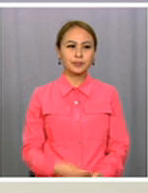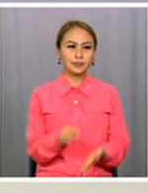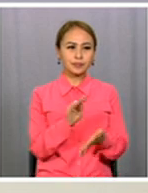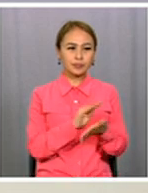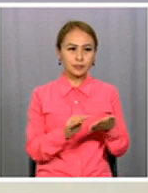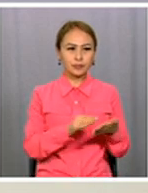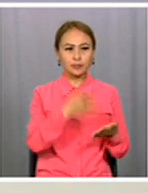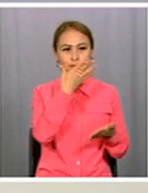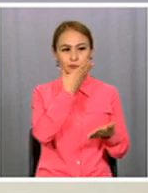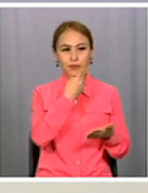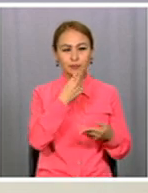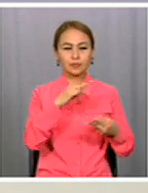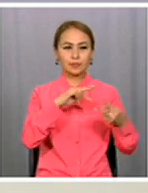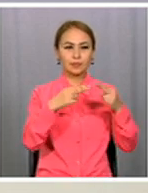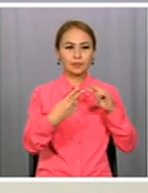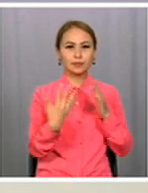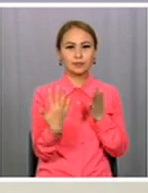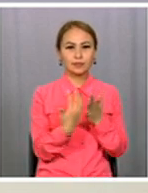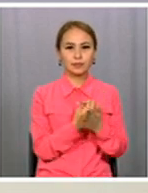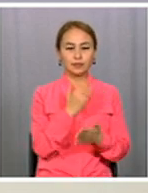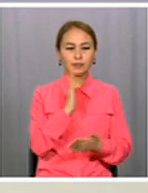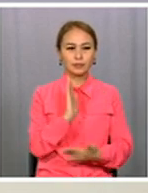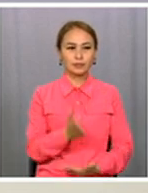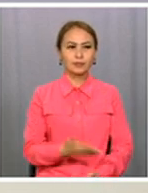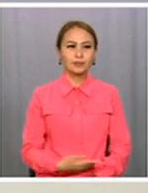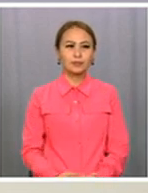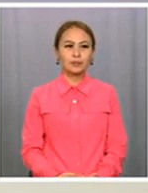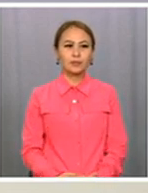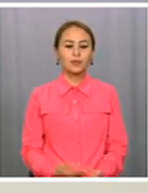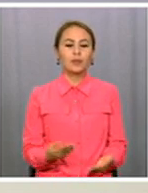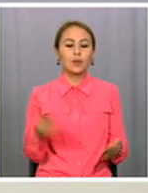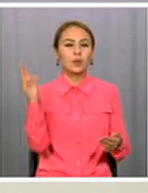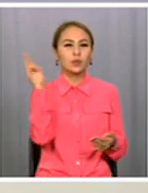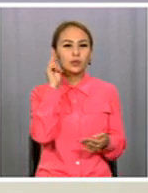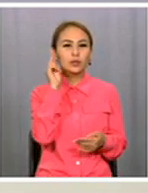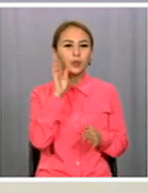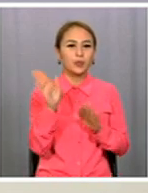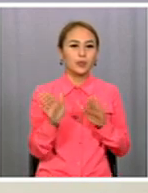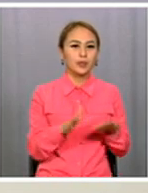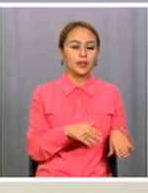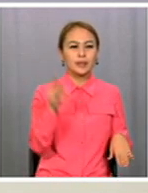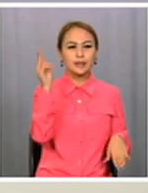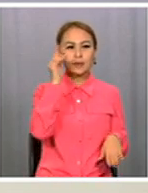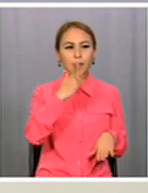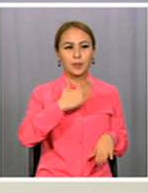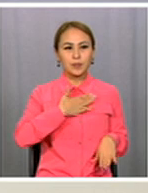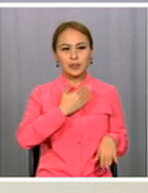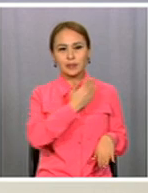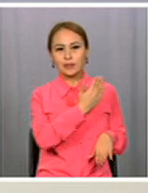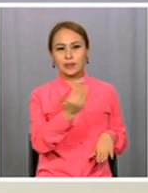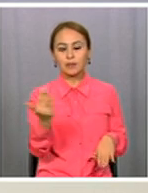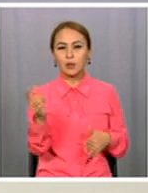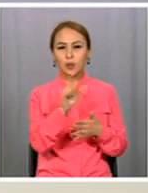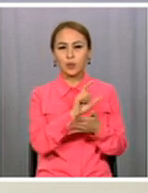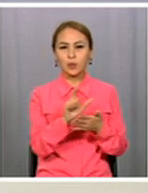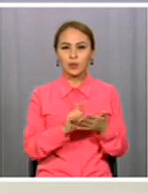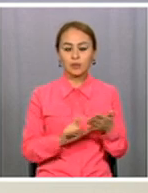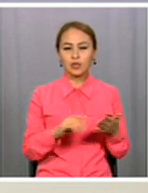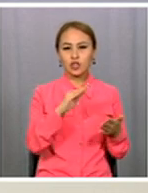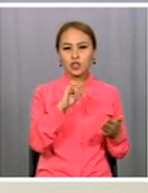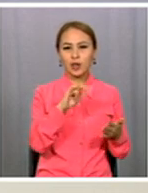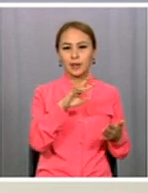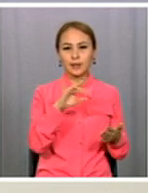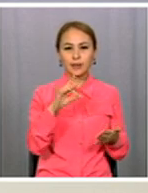шығармадағы көркем ауыстыруларды анықтайсыздар. Оқушылар, өткен сабақта біз сіздермен өлеңнің жанрын